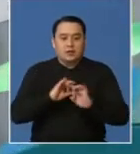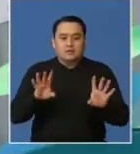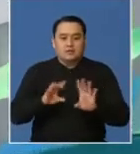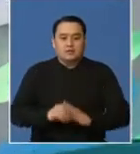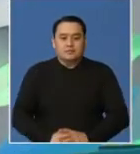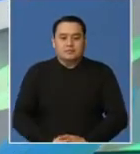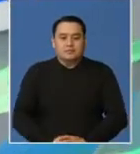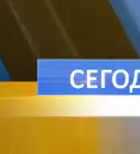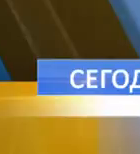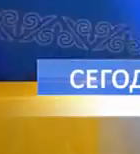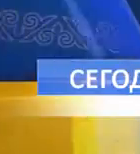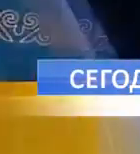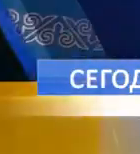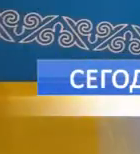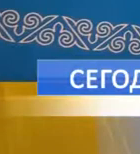выпуске.